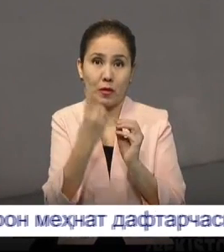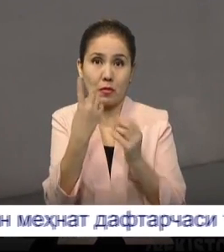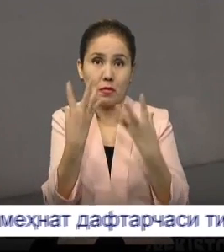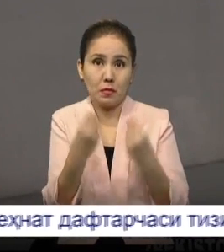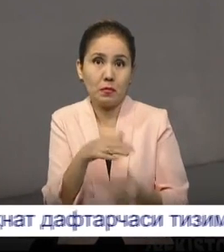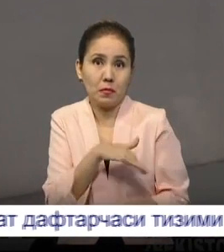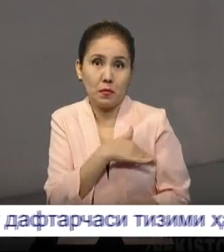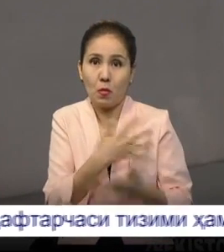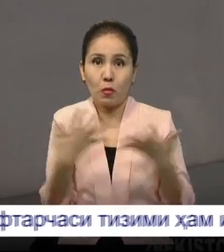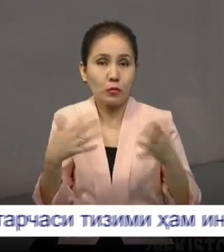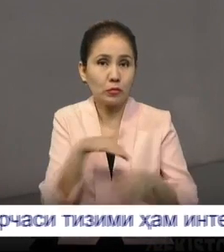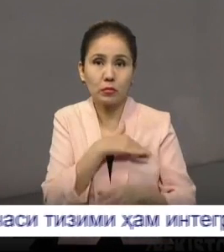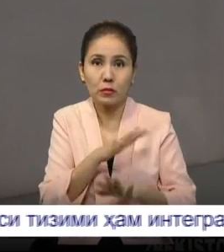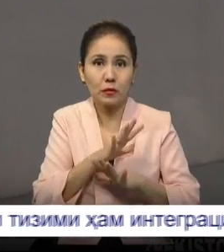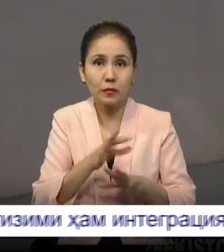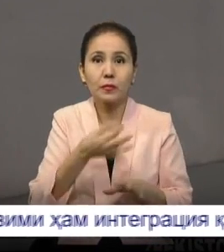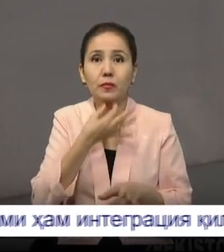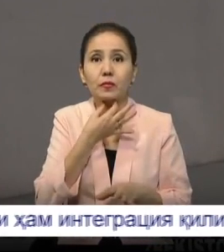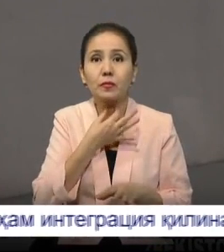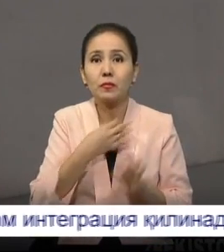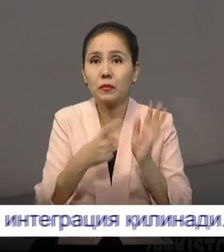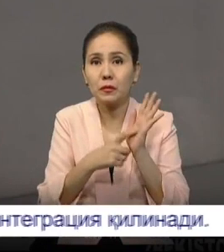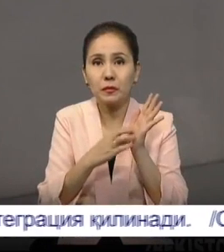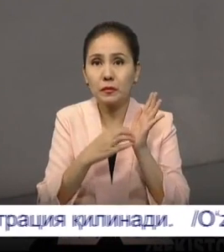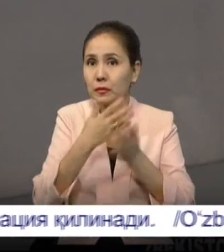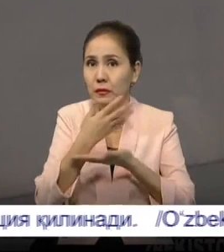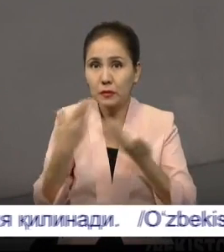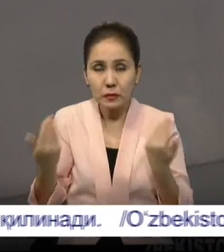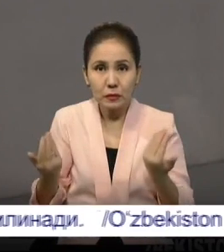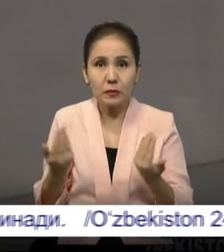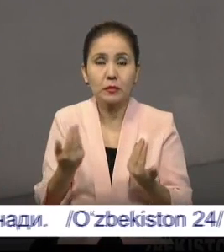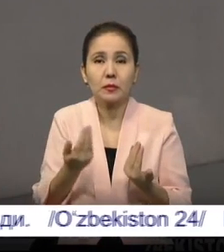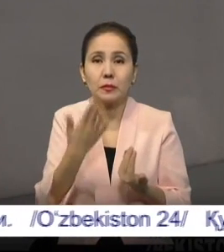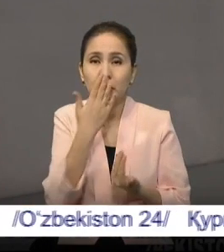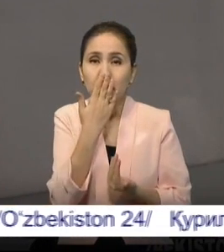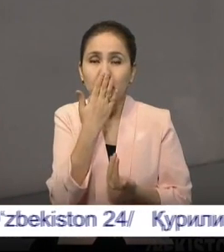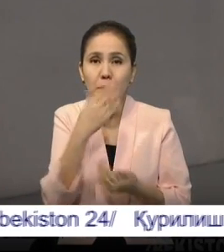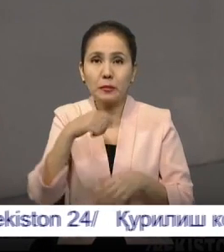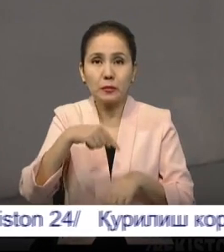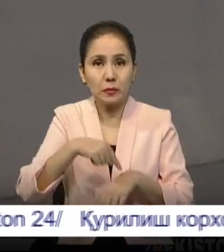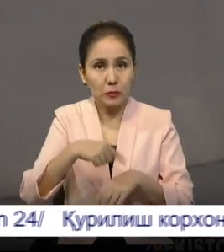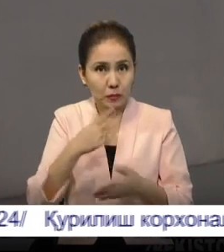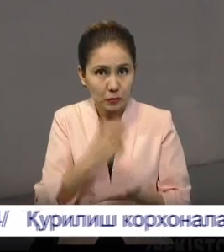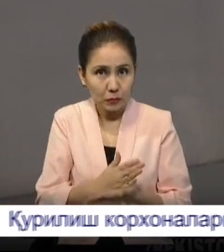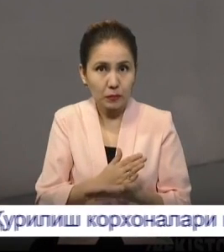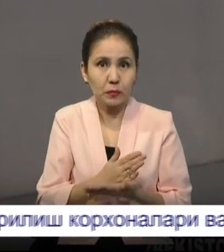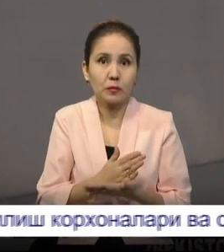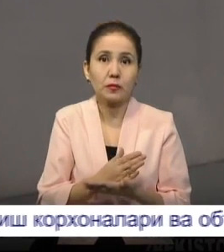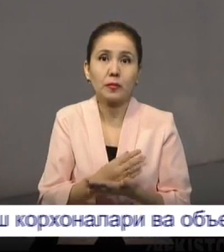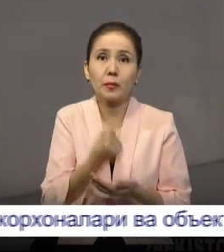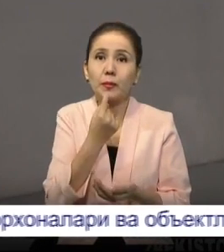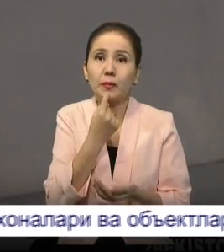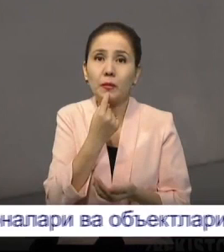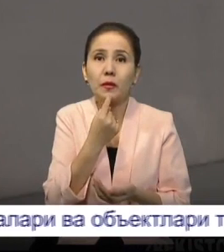kuni bo'lgancha boshqa chiqqani yo'q. Tomonlarimda qichish bo'lgani yo'q. Sezishimdan bilmadi, tamlarni